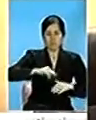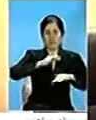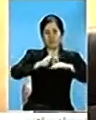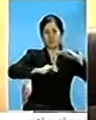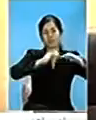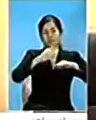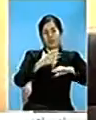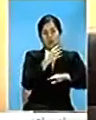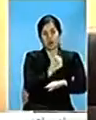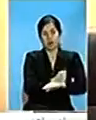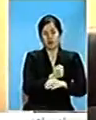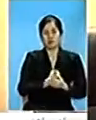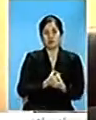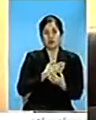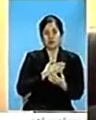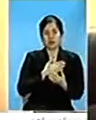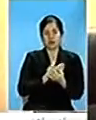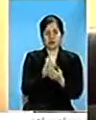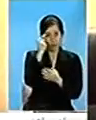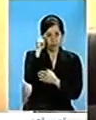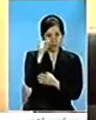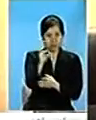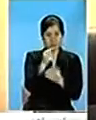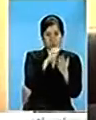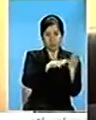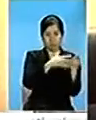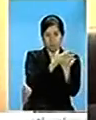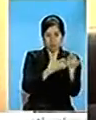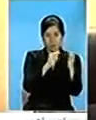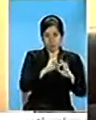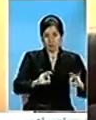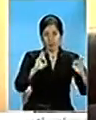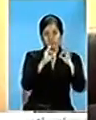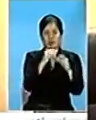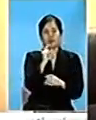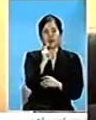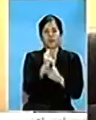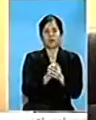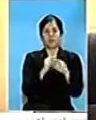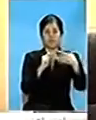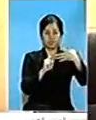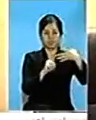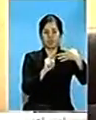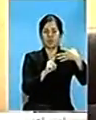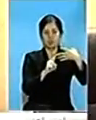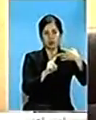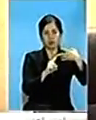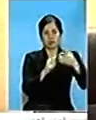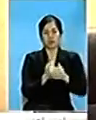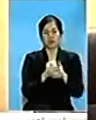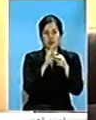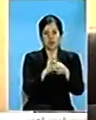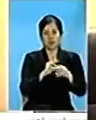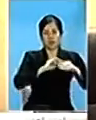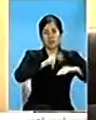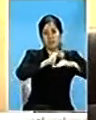ราจึงเน้นว่าเราจะให้ความสำคัญกับยุทธศาสตร์ที่2คือเรื่องการเสริมสร้างความเข้มแข็งของ